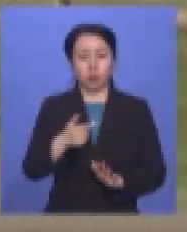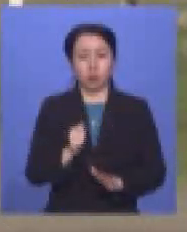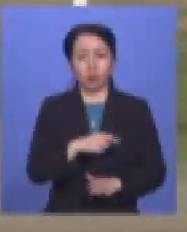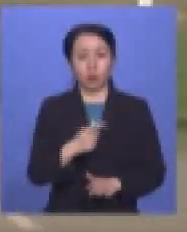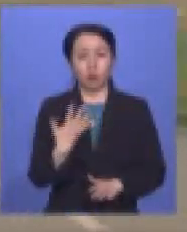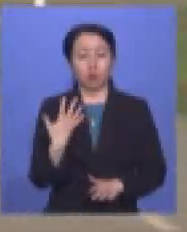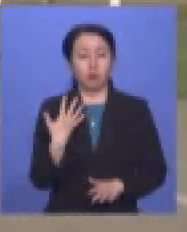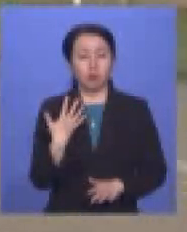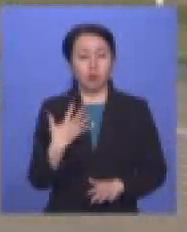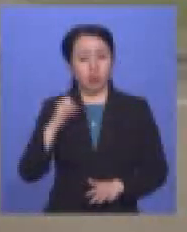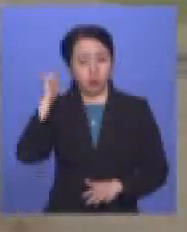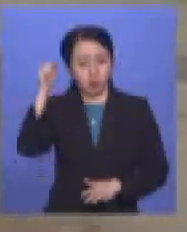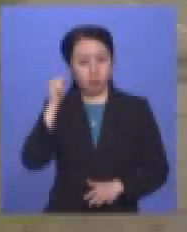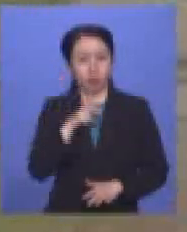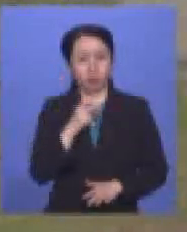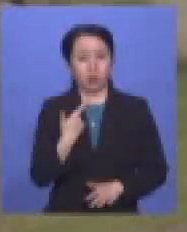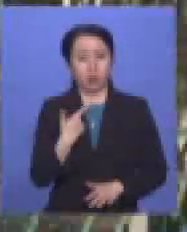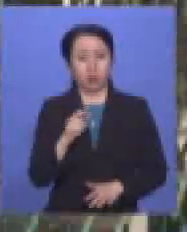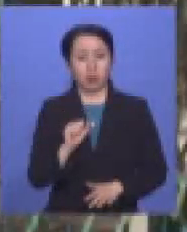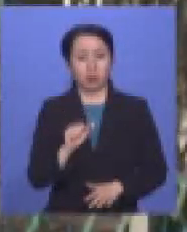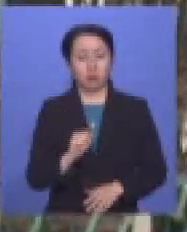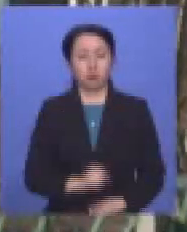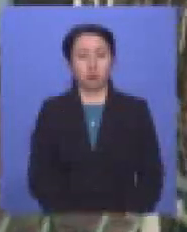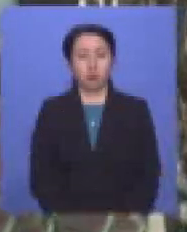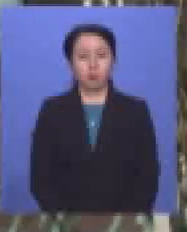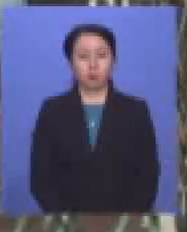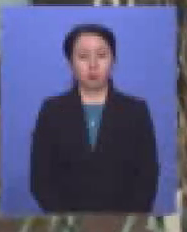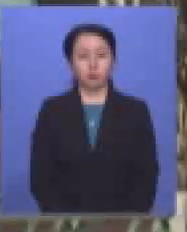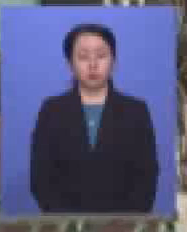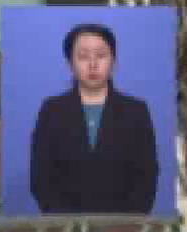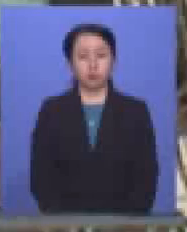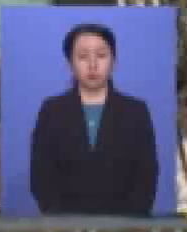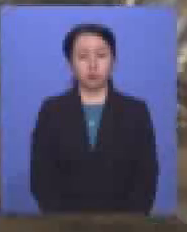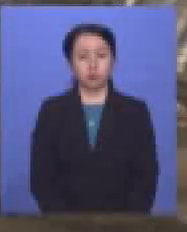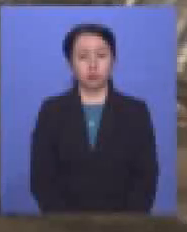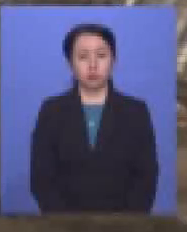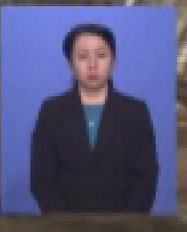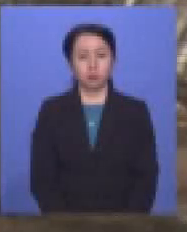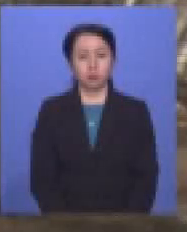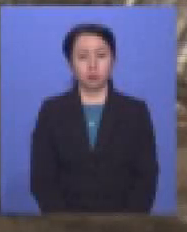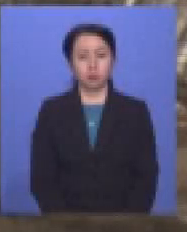около 5, на овец и коз 1 гектар пастбищ. Аделия Кушекова, Майгуль Сейльбека, Анатолий Белонок, служба новостей.